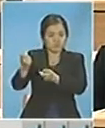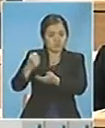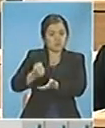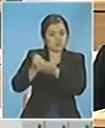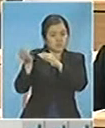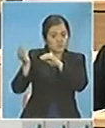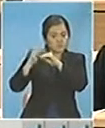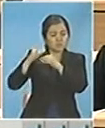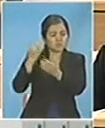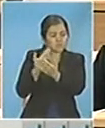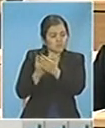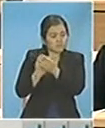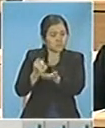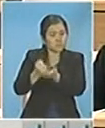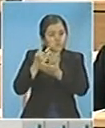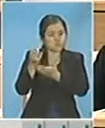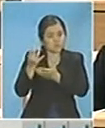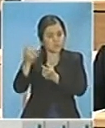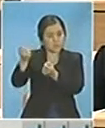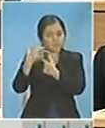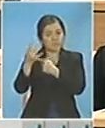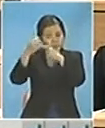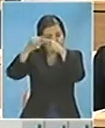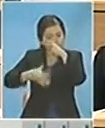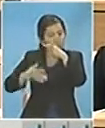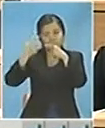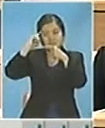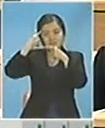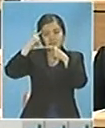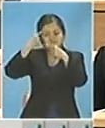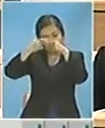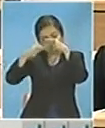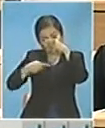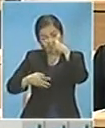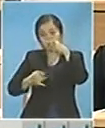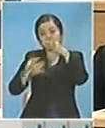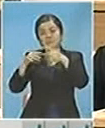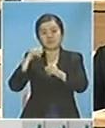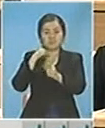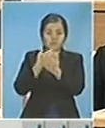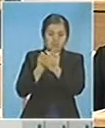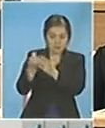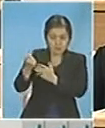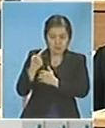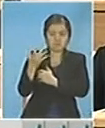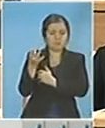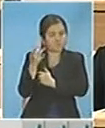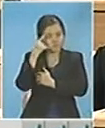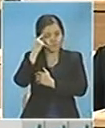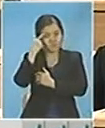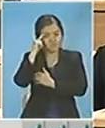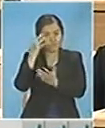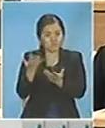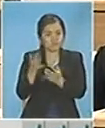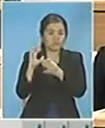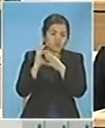ซึ่งก็ไม่ทราบว่าสวัสดิการนั้นมีอะไรบ้างนะคะแล้วก็ยังไม่ทราบว่าเงินสงเคราะห์นี่จะสงเคราะห์อะไรจะ